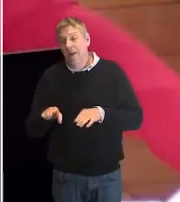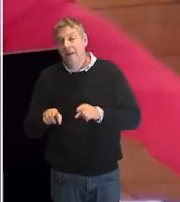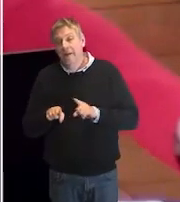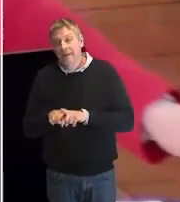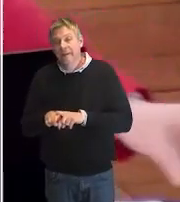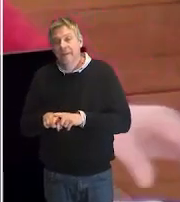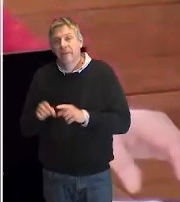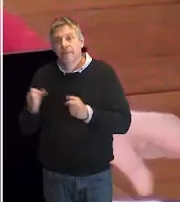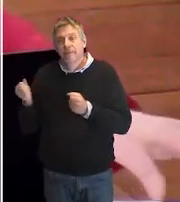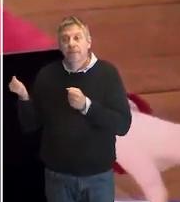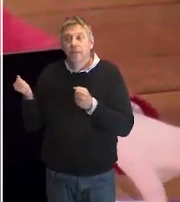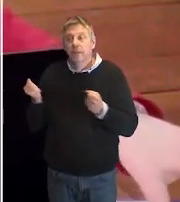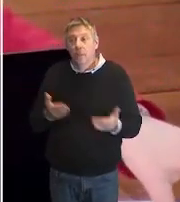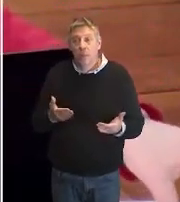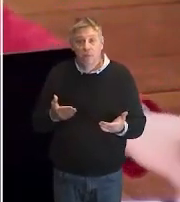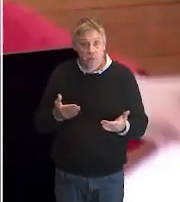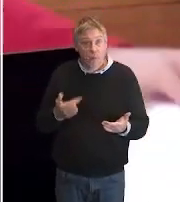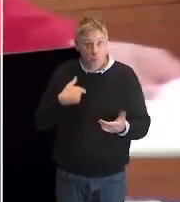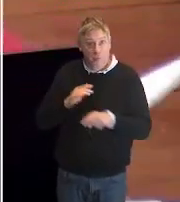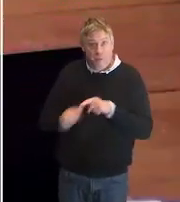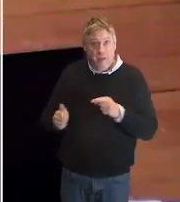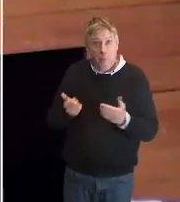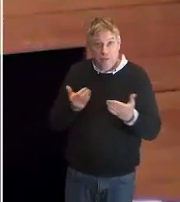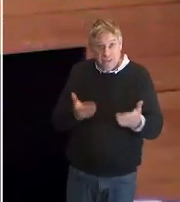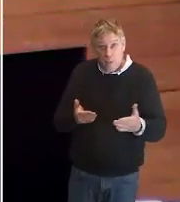la proposition que nous vous avons faite